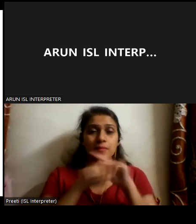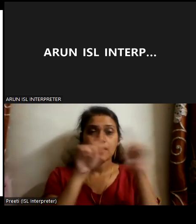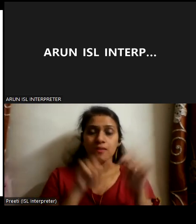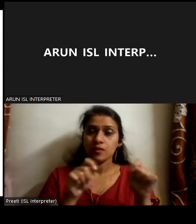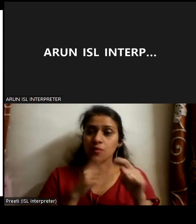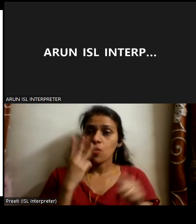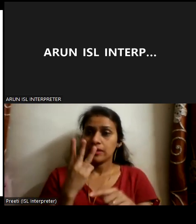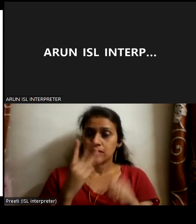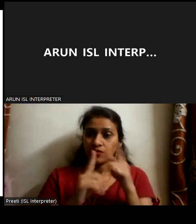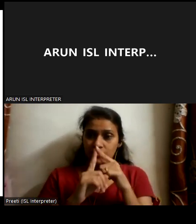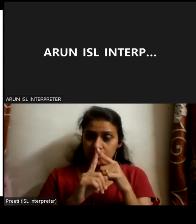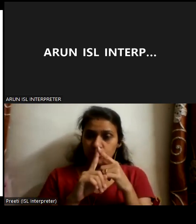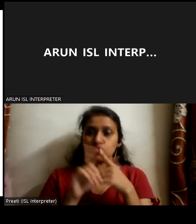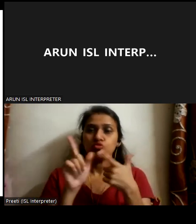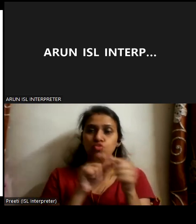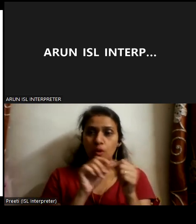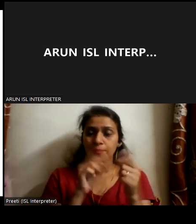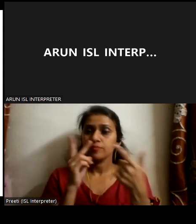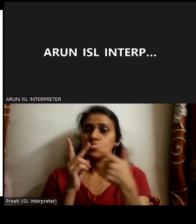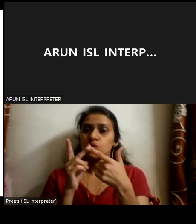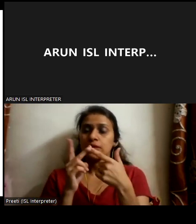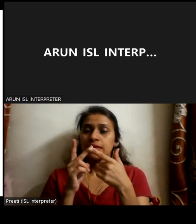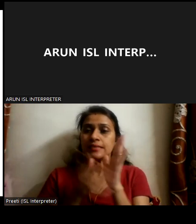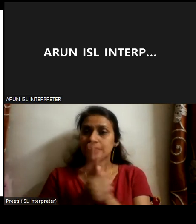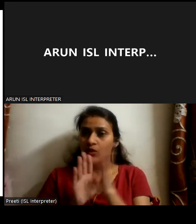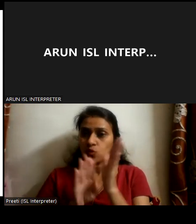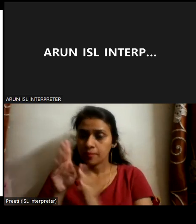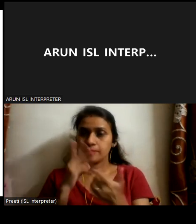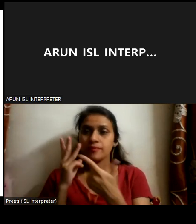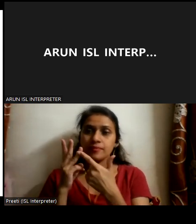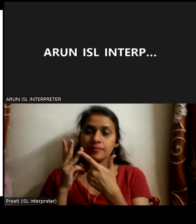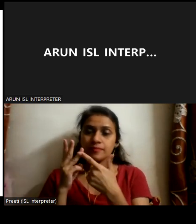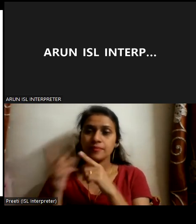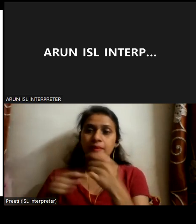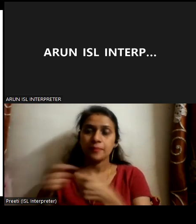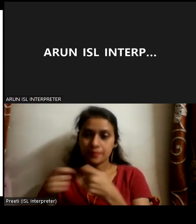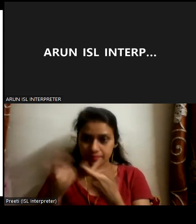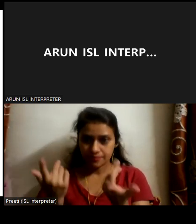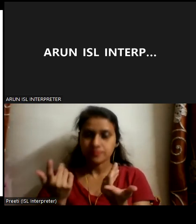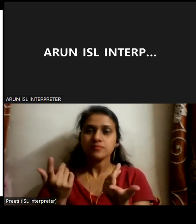बोथ आर इंडिविजुअलिस्टिक, एंड देन वी लुक एट अ ग्रुप कमिंग टुगेदर